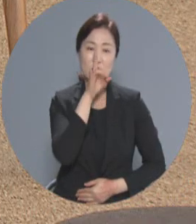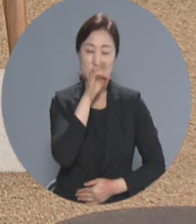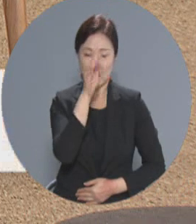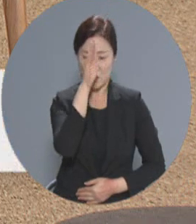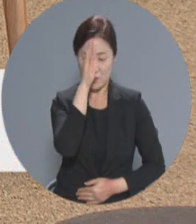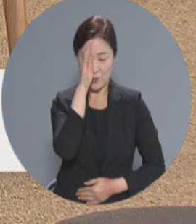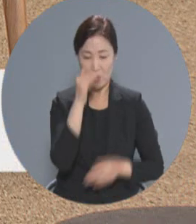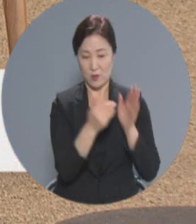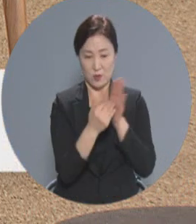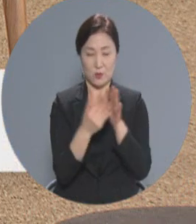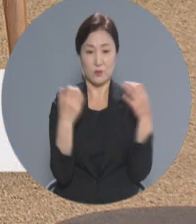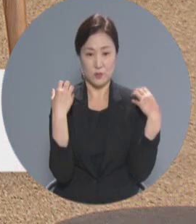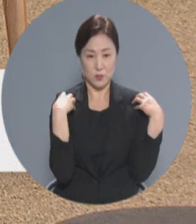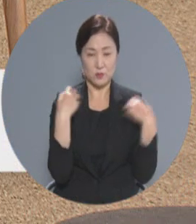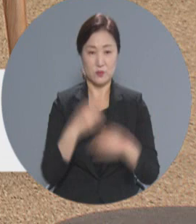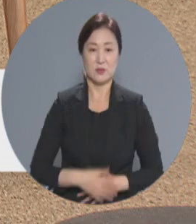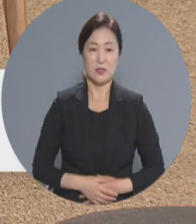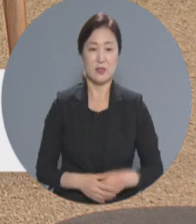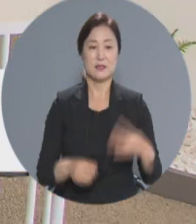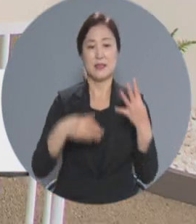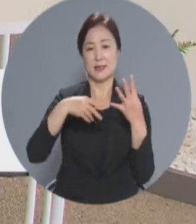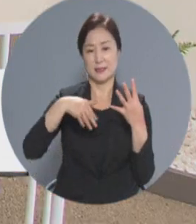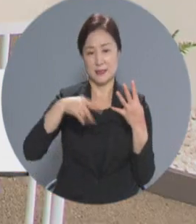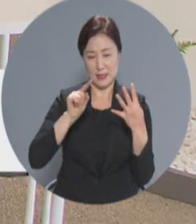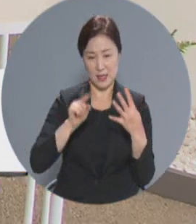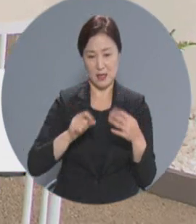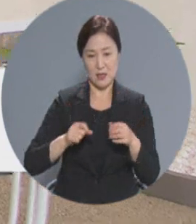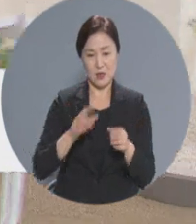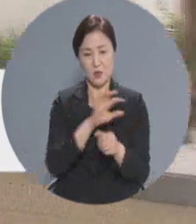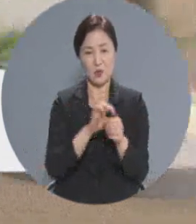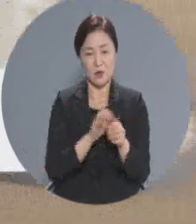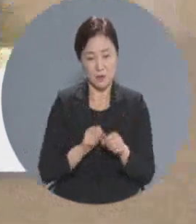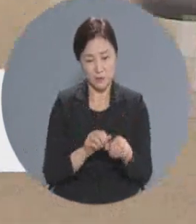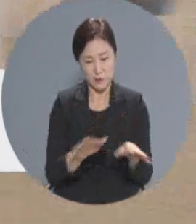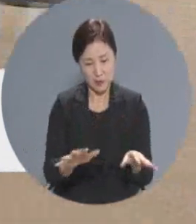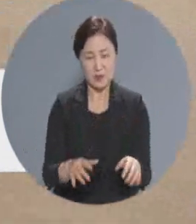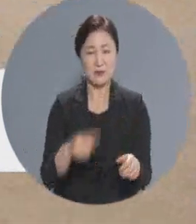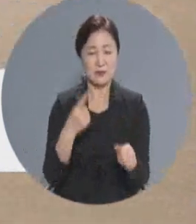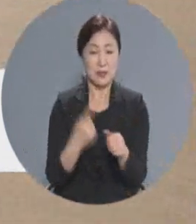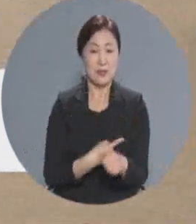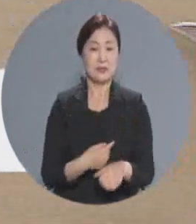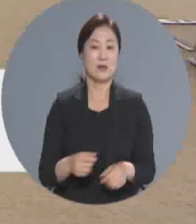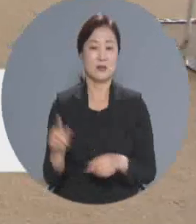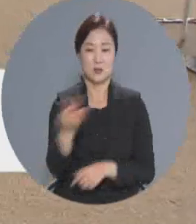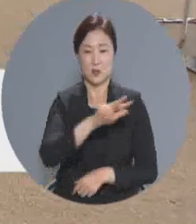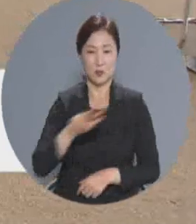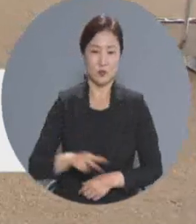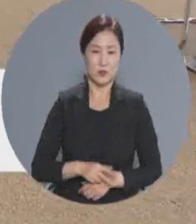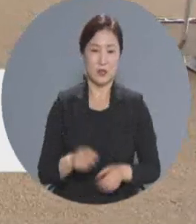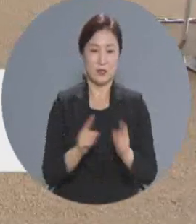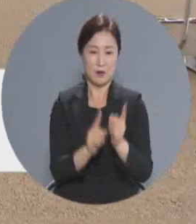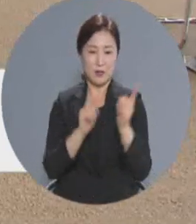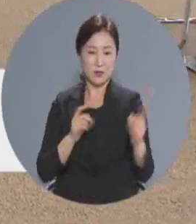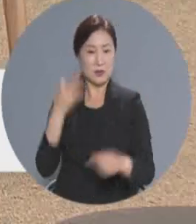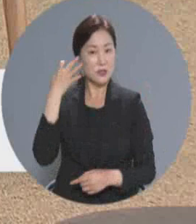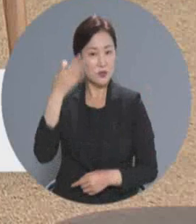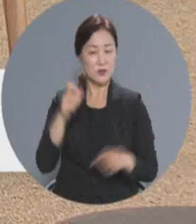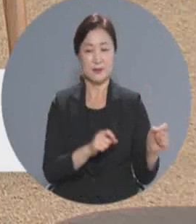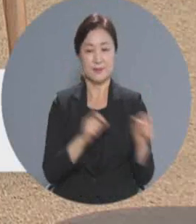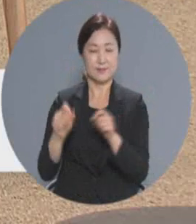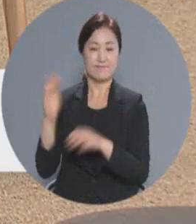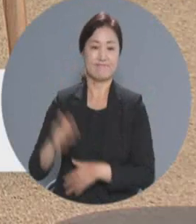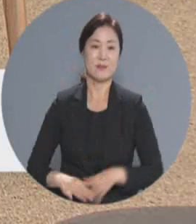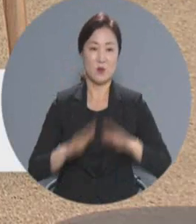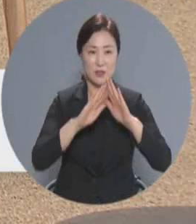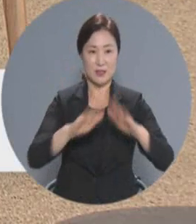중앙재난안전대책본부가 4차 대유행 상황에 따라 전국적으로 거리 두기 단계를 2주 더 연장하기로 했습니다. 이에 따라 전남도는